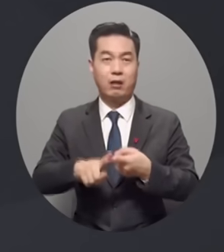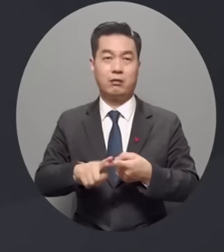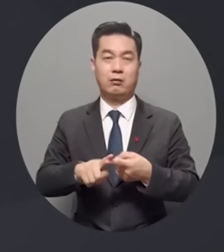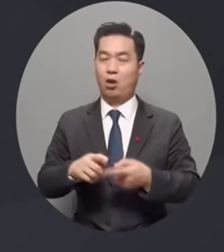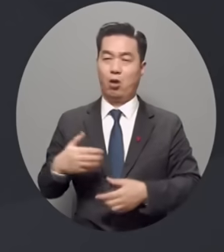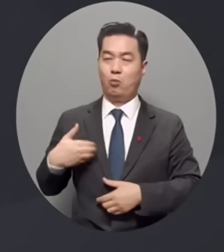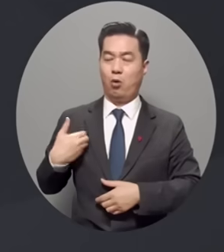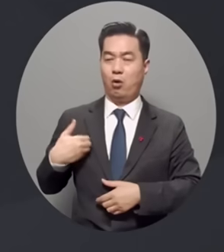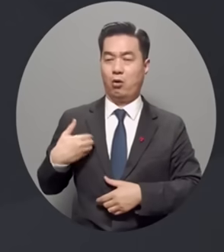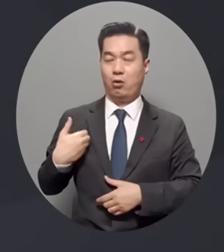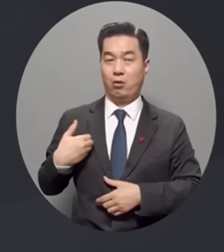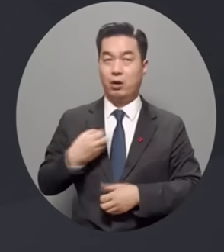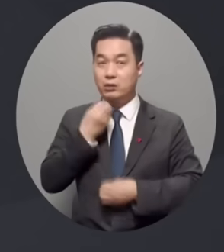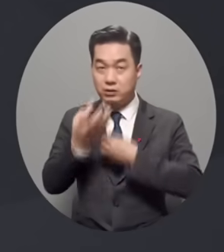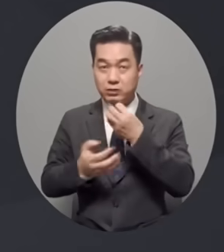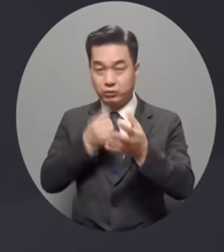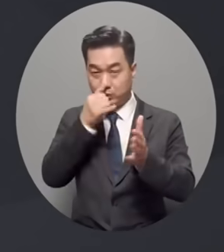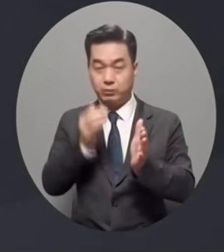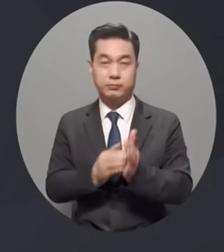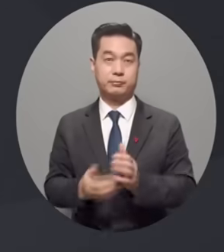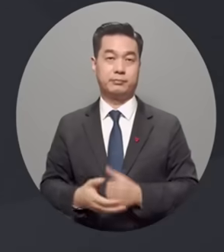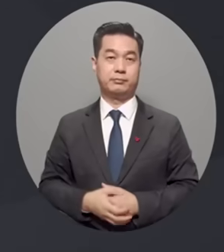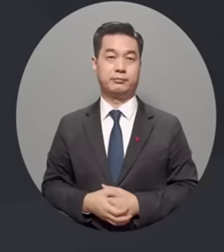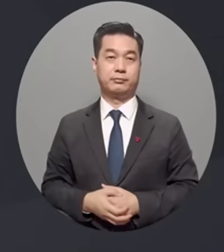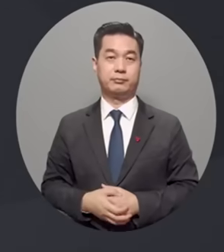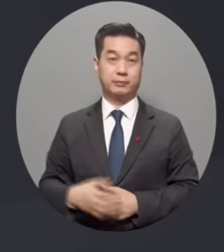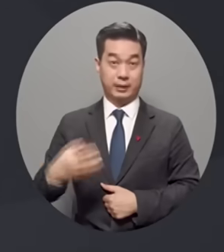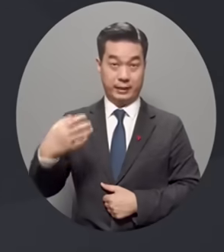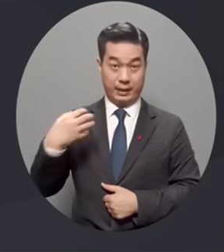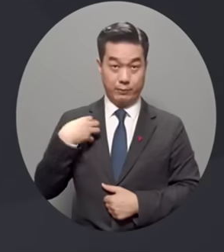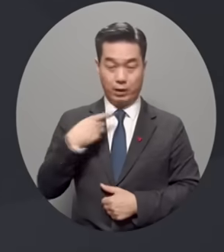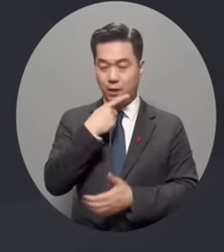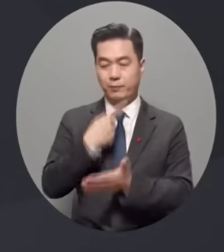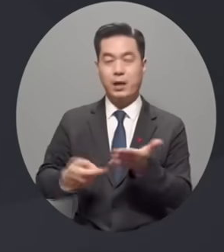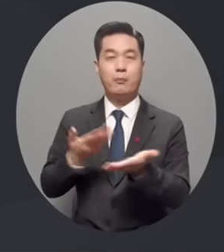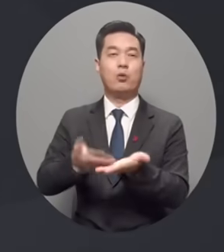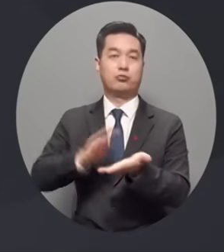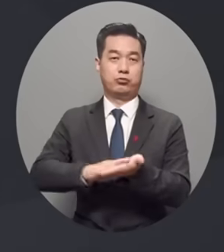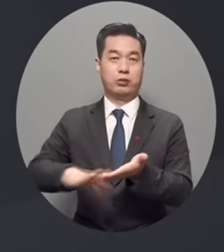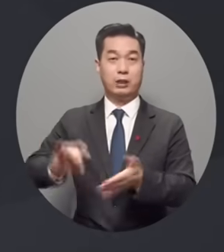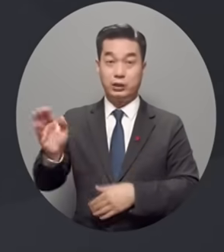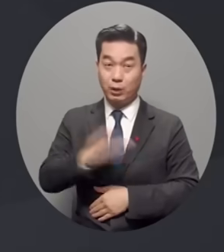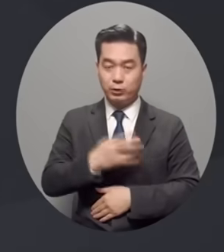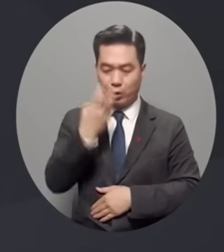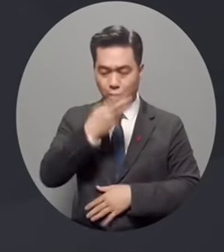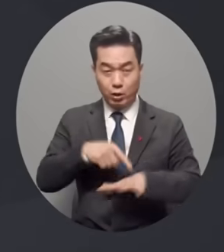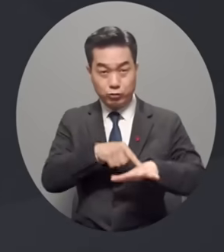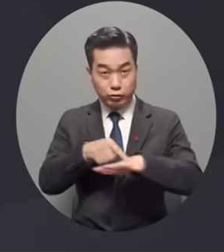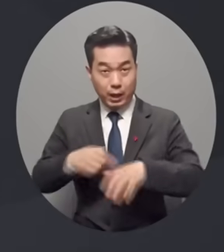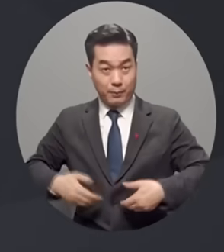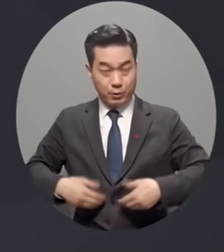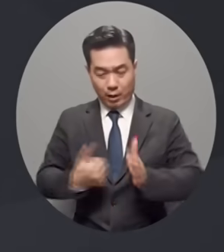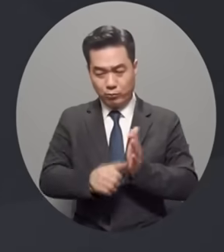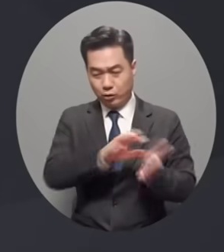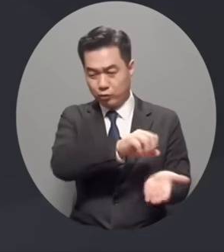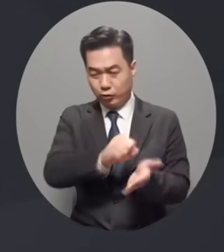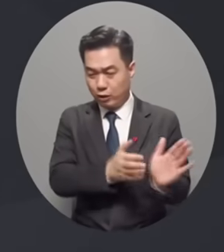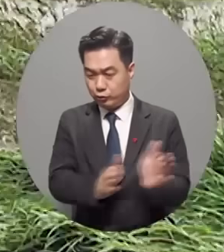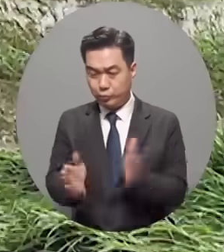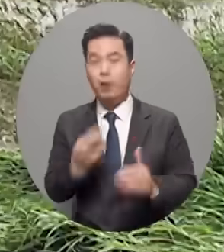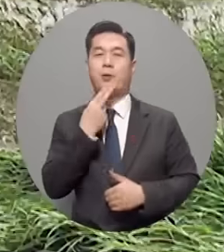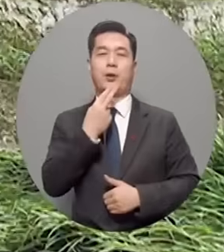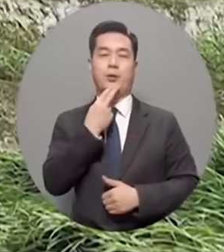알지 못했다고 진술했습니다. 임무가 피해 복구라 애초에 수색 정찰에 필요한 물자는 없었다는 진술도